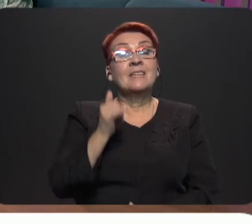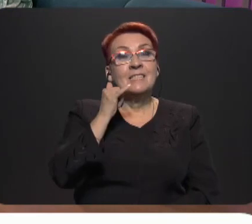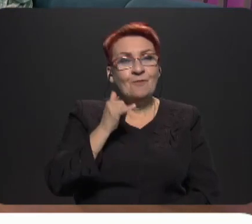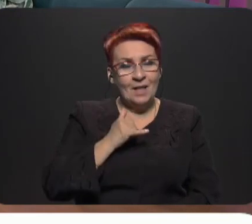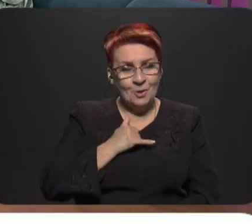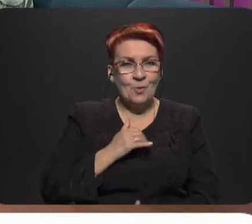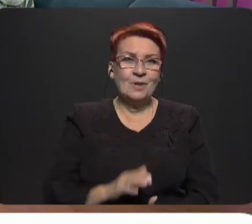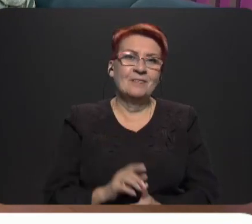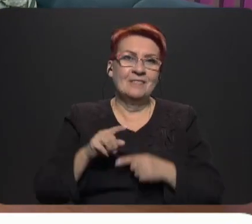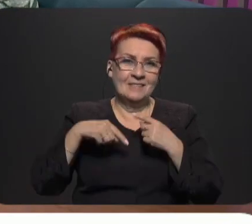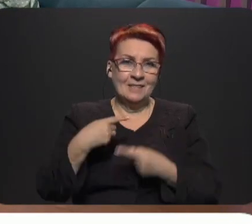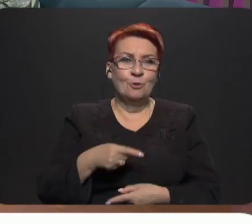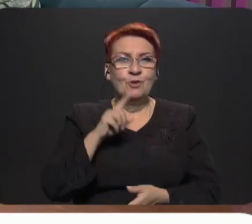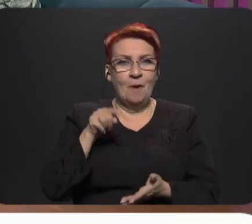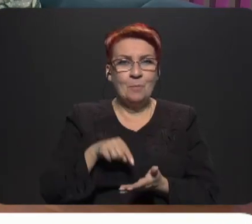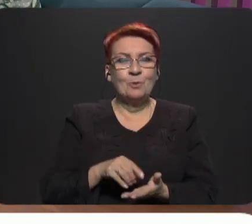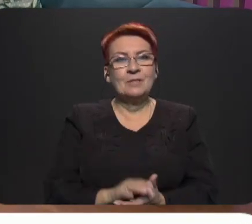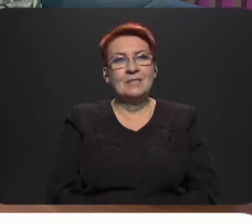нам сегодня телезритель. Здравствуйте.